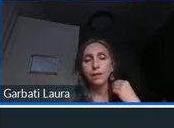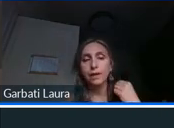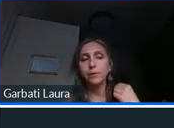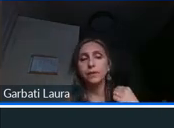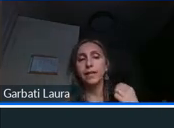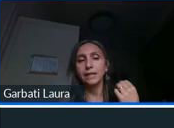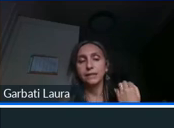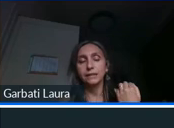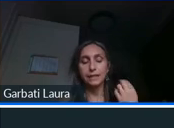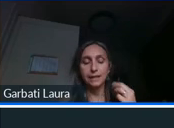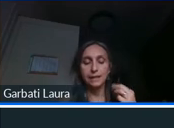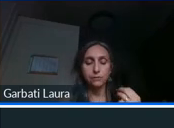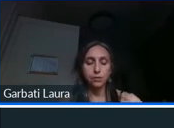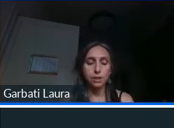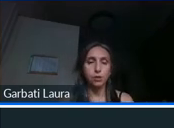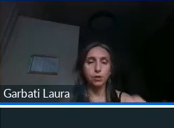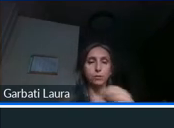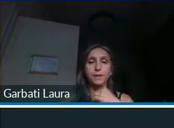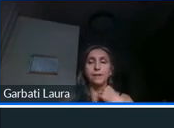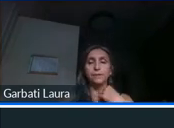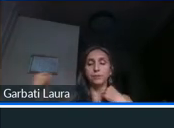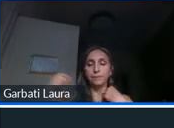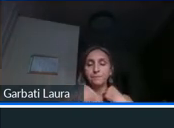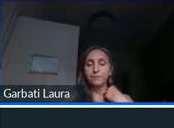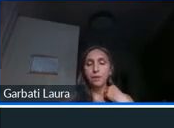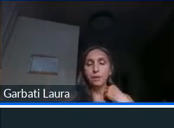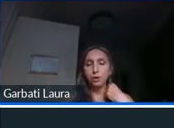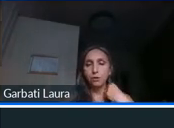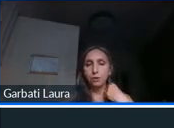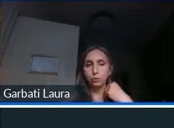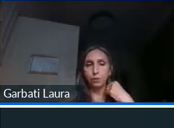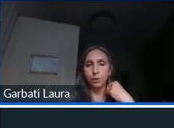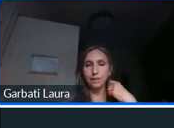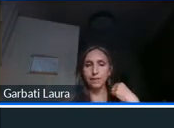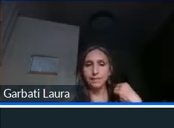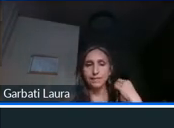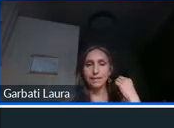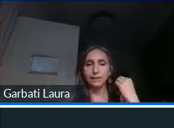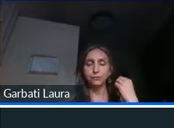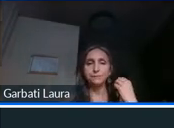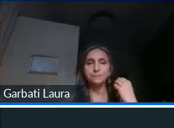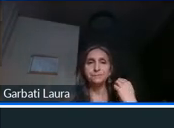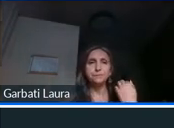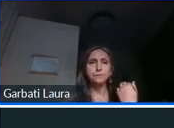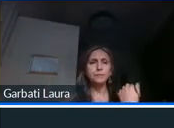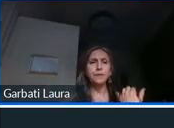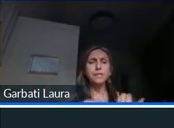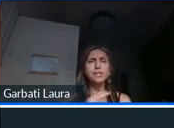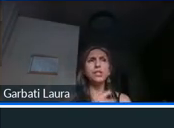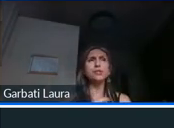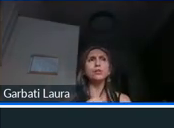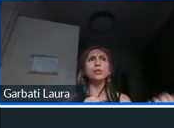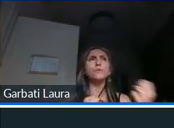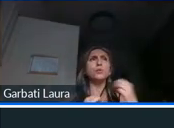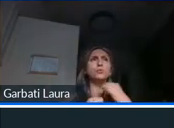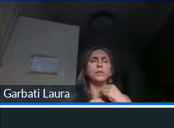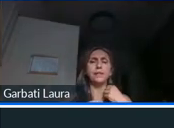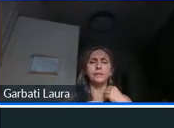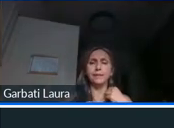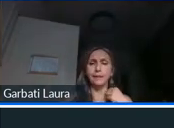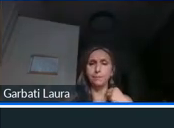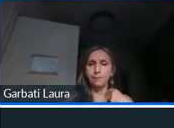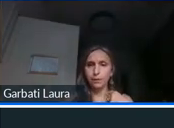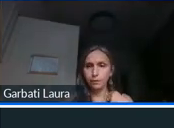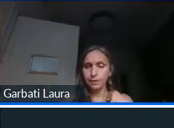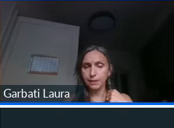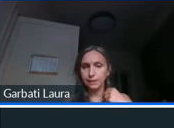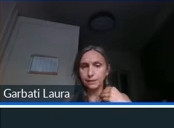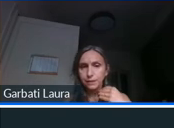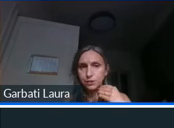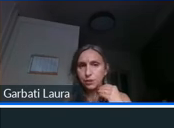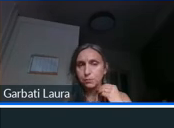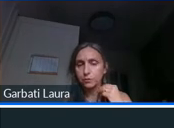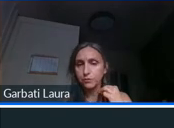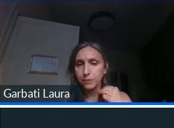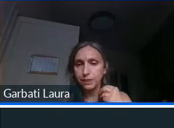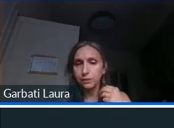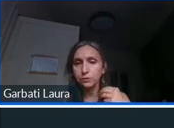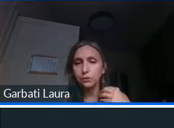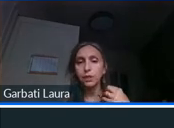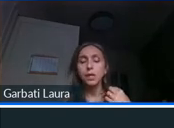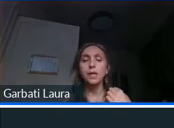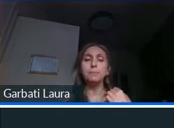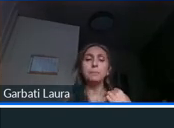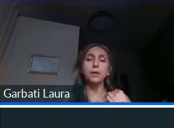modo l'equivalente della clausola copyleft, quello che tu hai realizzato. si sono evolute nel tempo, vedete, c'era